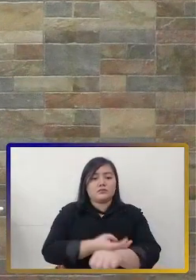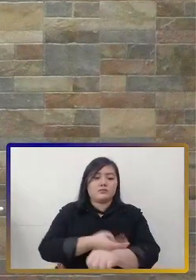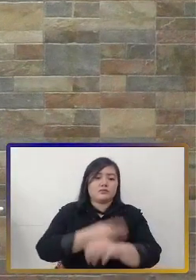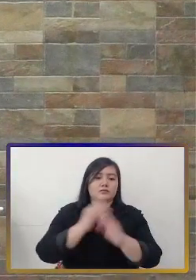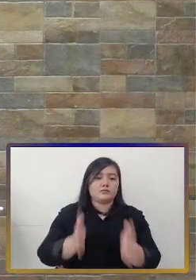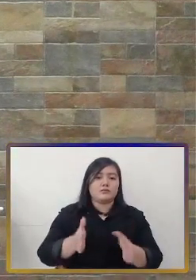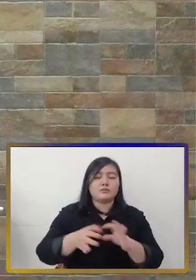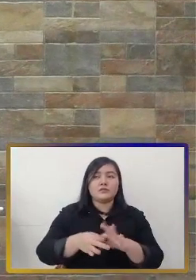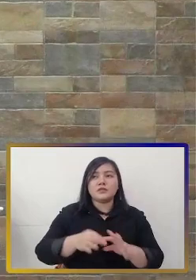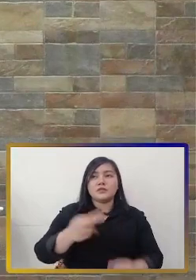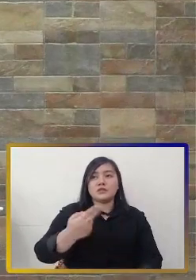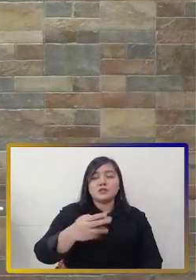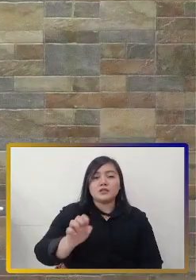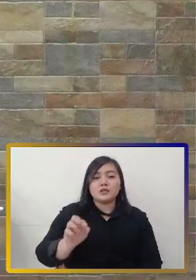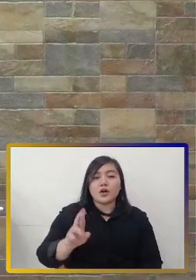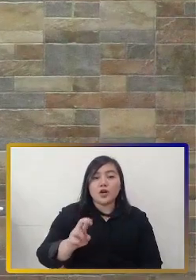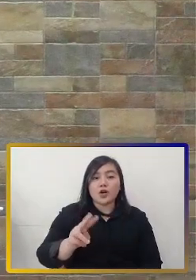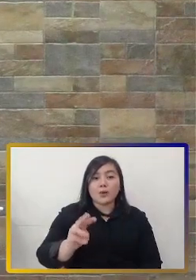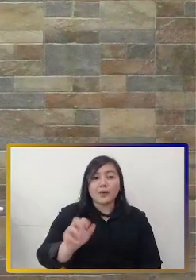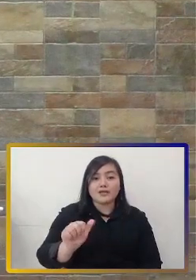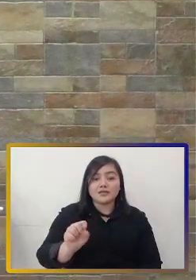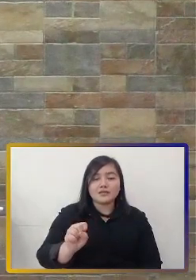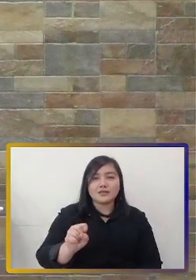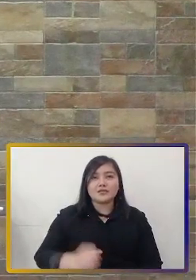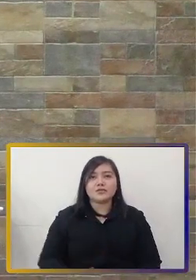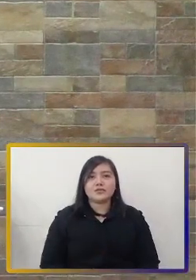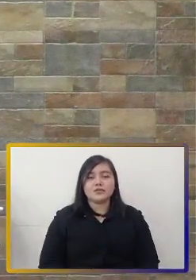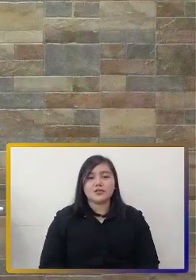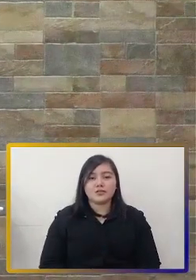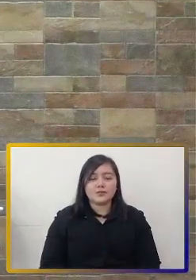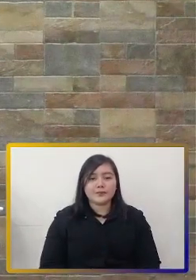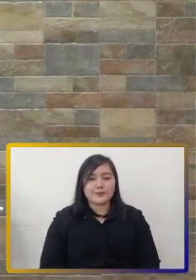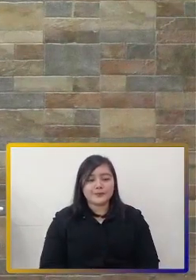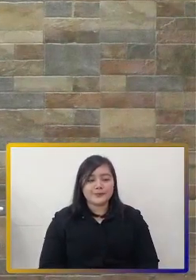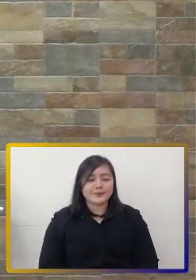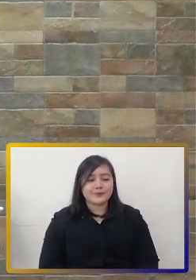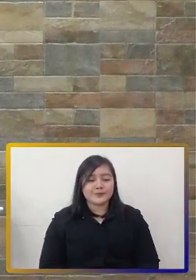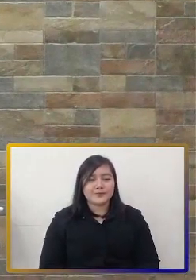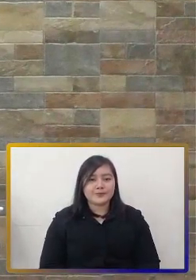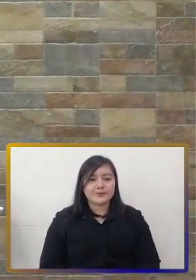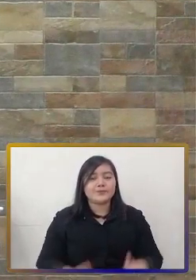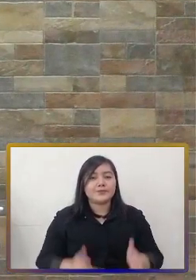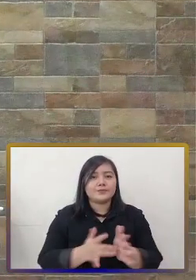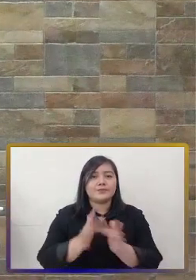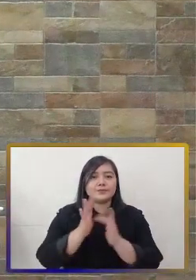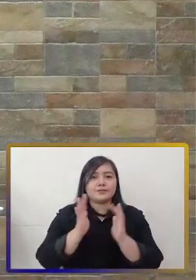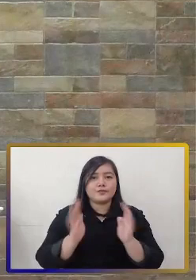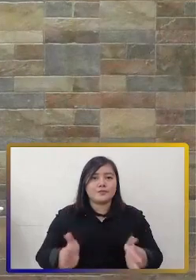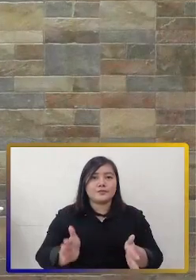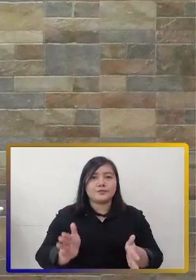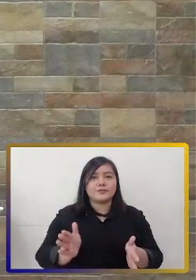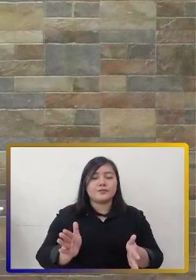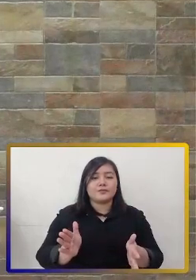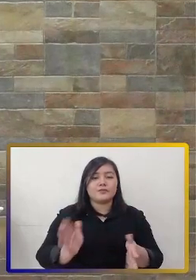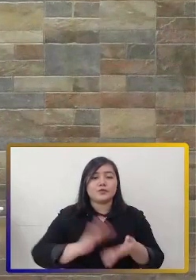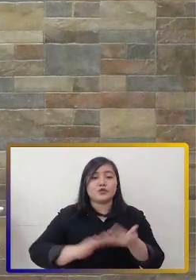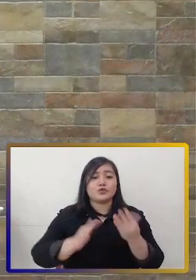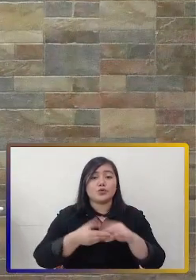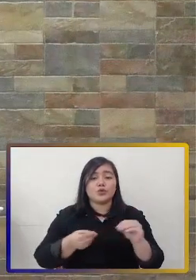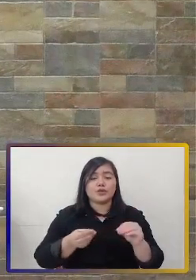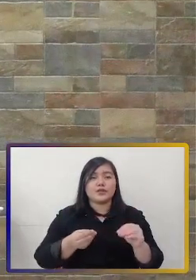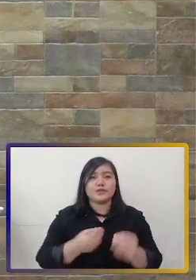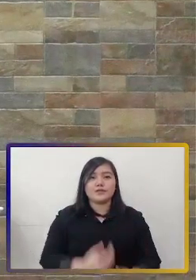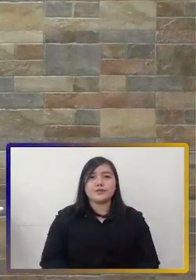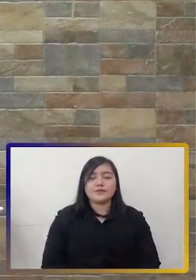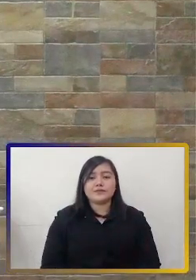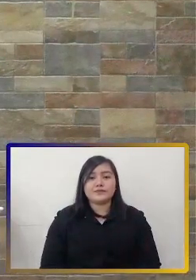nating Christian, as far as it is a Christian allegory as well, along the lines na meron po